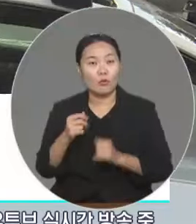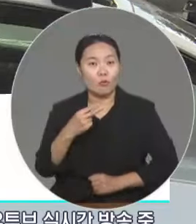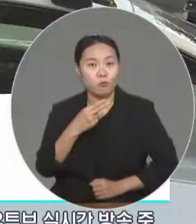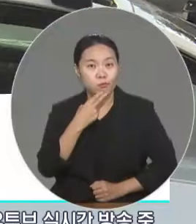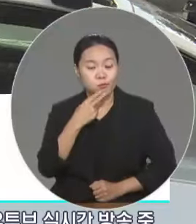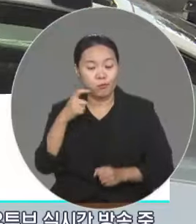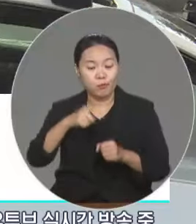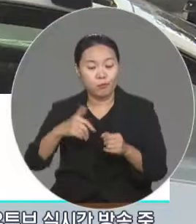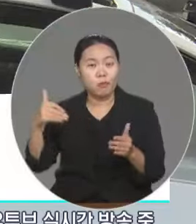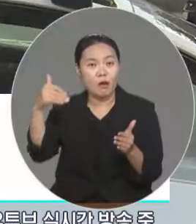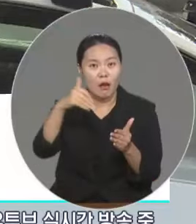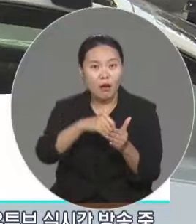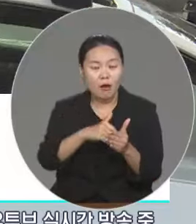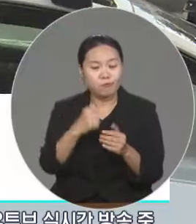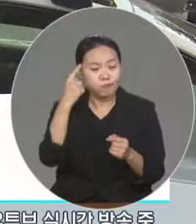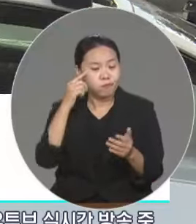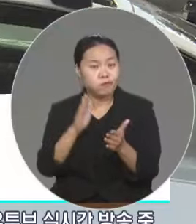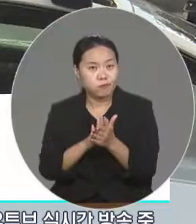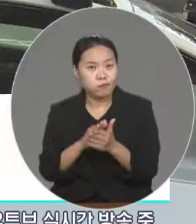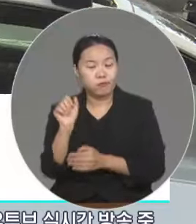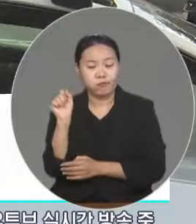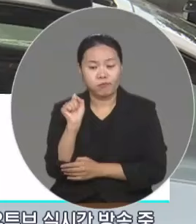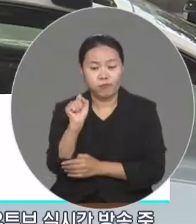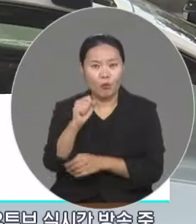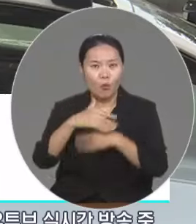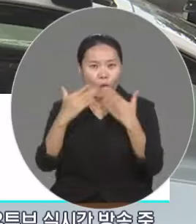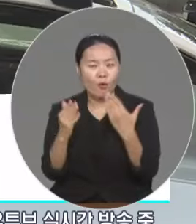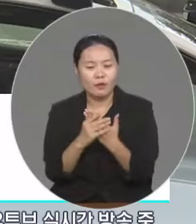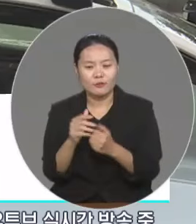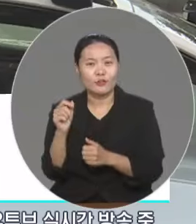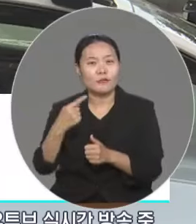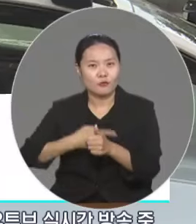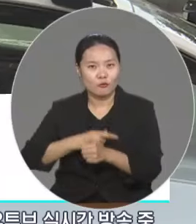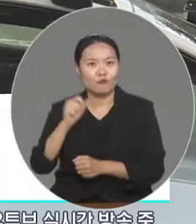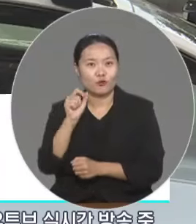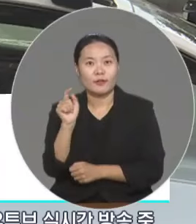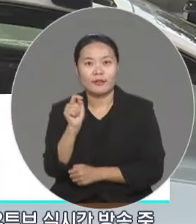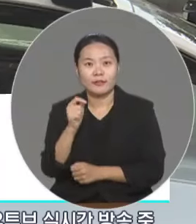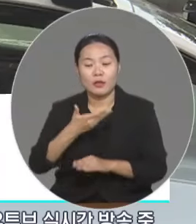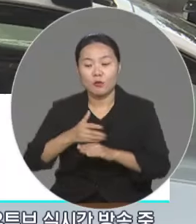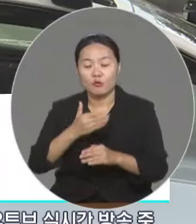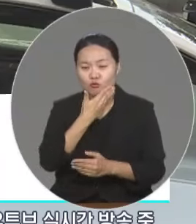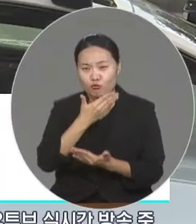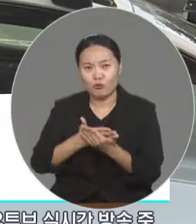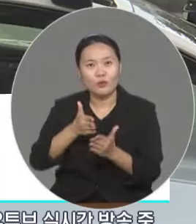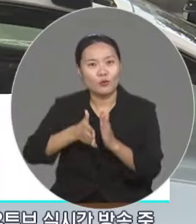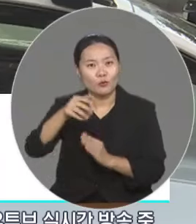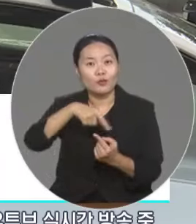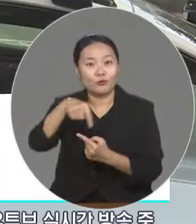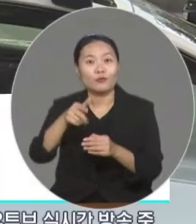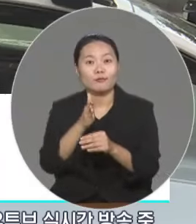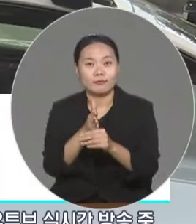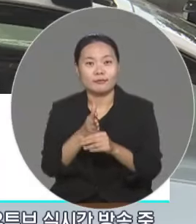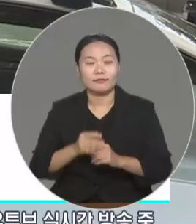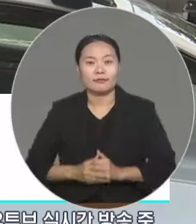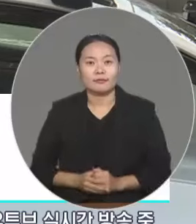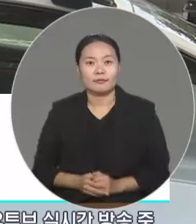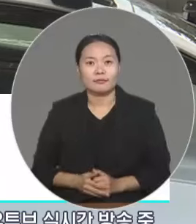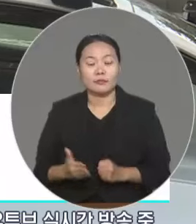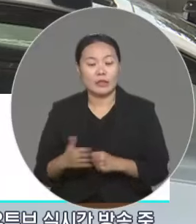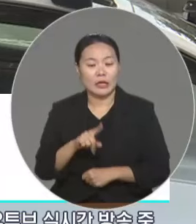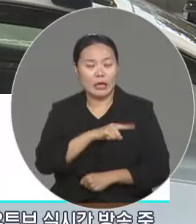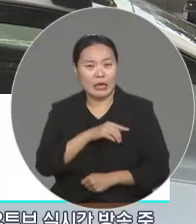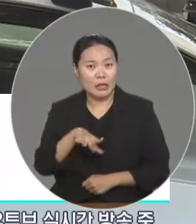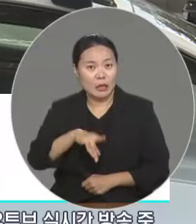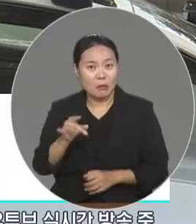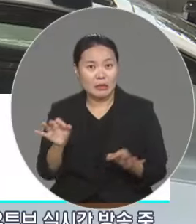운전자 없이도 목적지까지 알아서 가는 완전 자율 주행 택시가 해외 주요 도시에서 운행되고 있습니다. 이